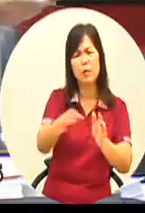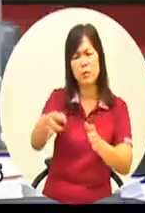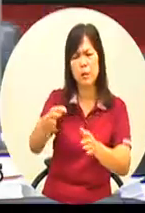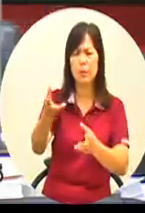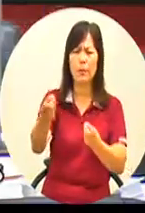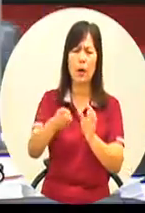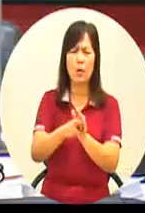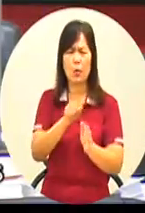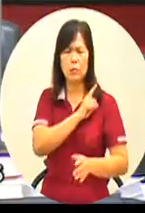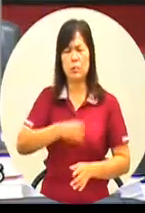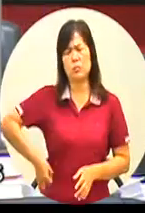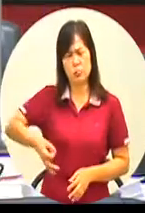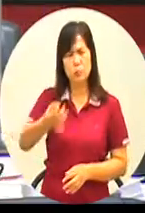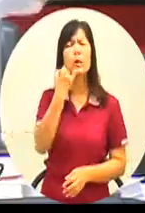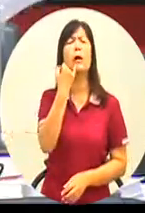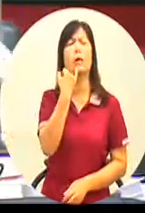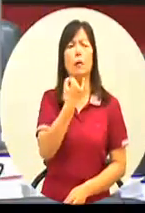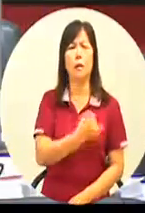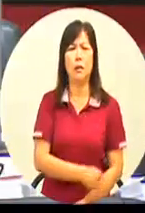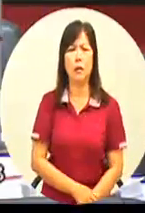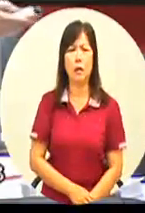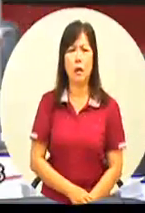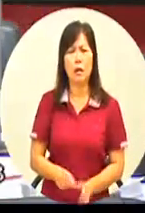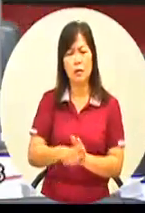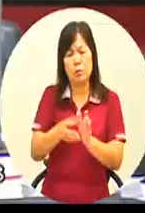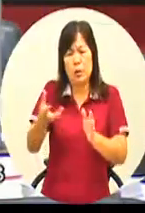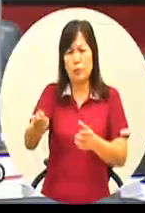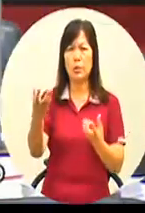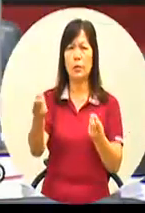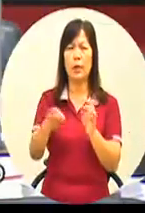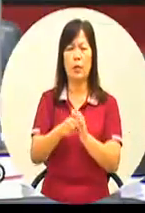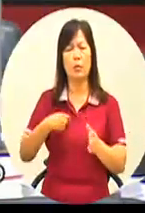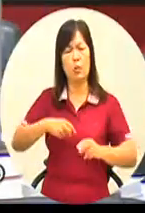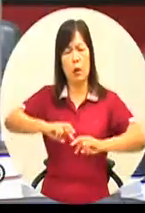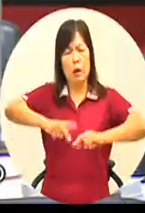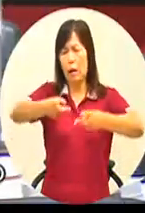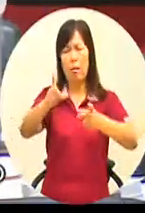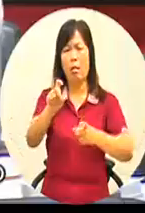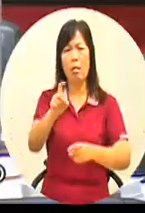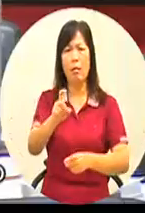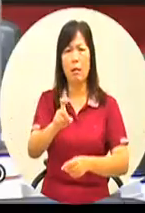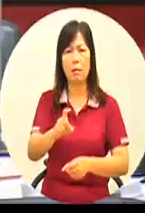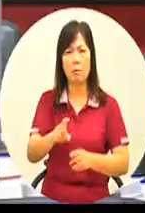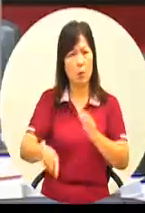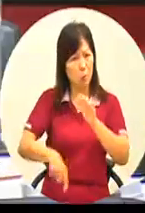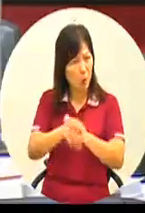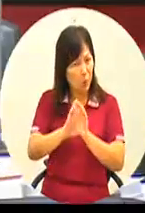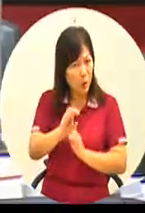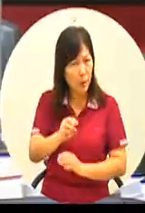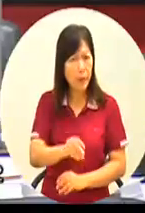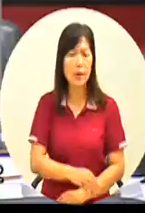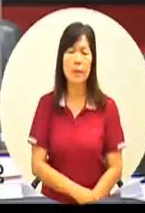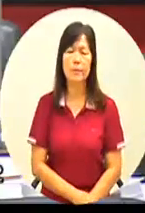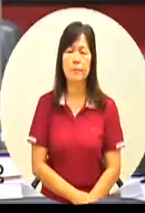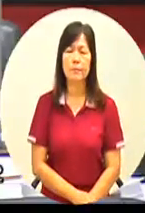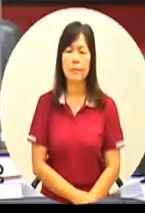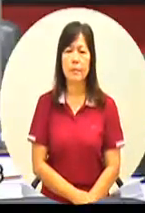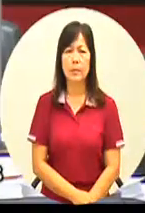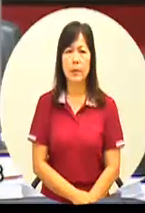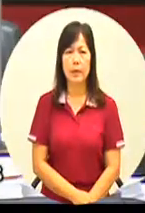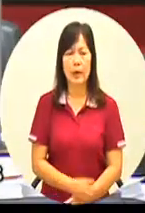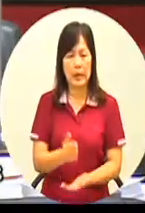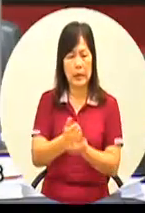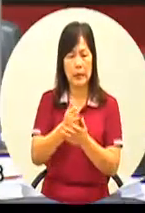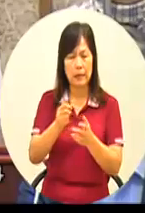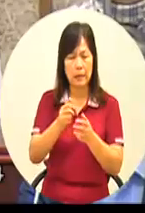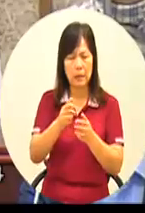自己来出钱好了，但是我没有公权力，我不能做啊，可不可以？有没有违法？请法制局长答复一下。 谢谢主席，谢